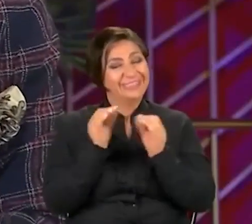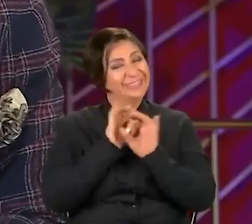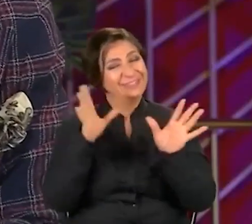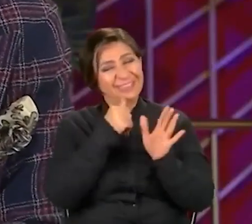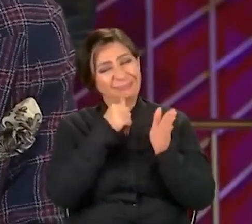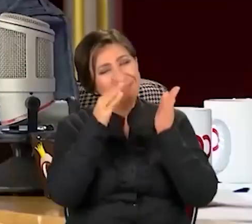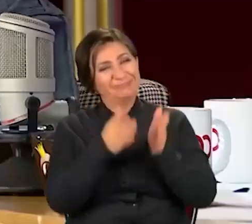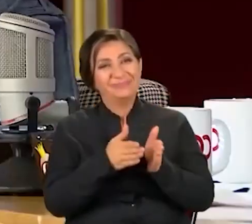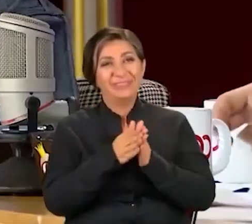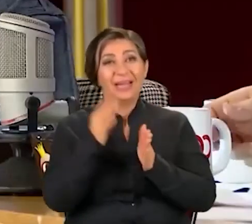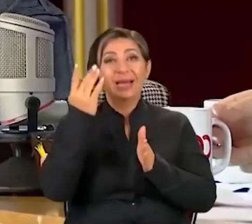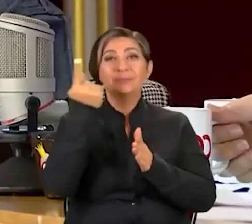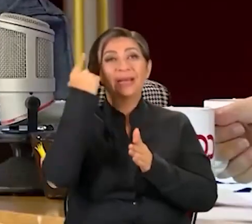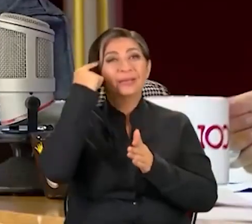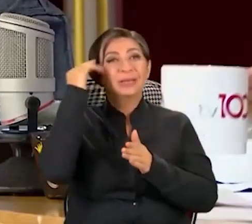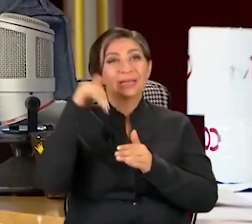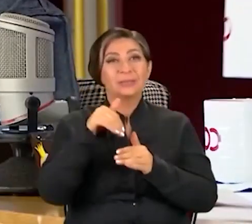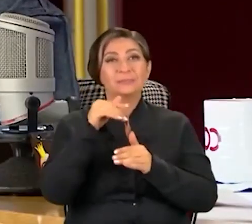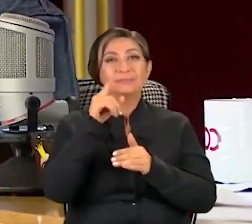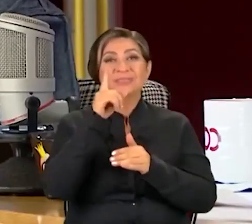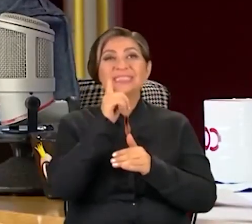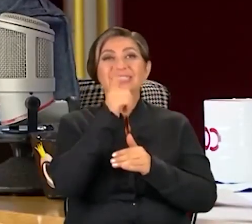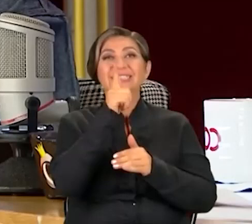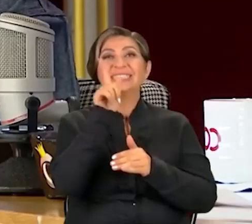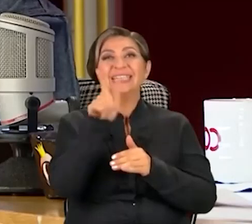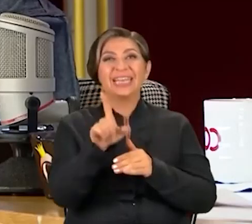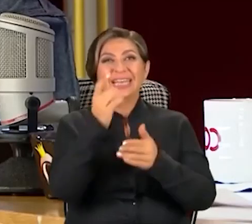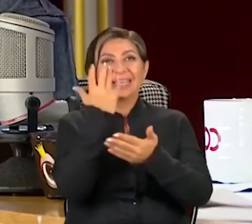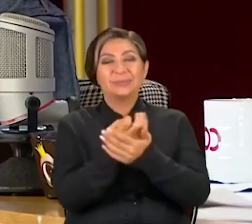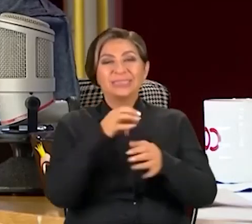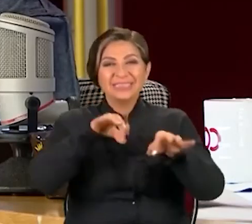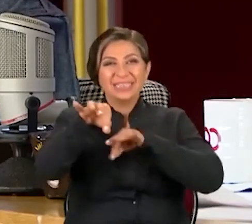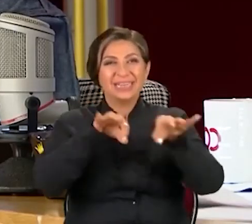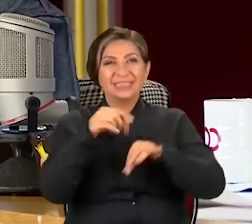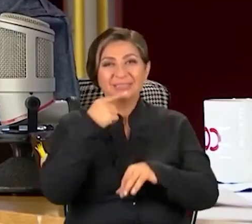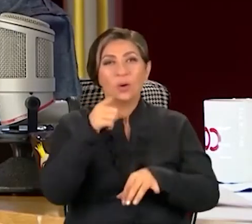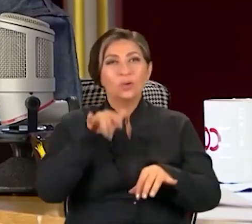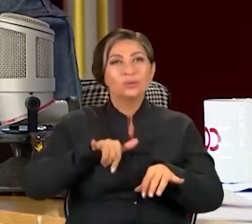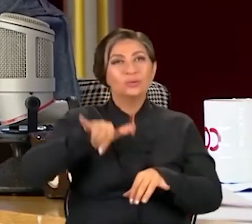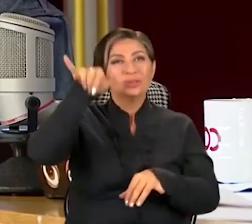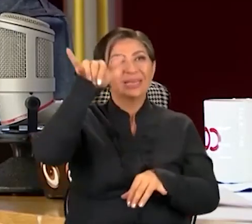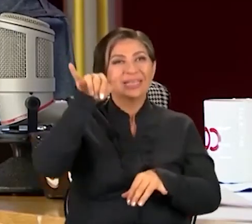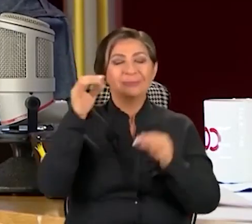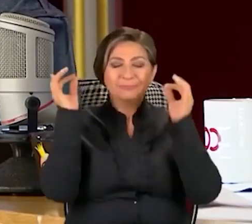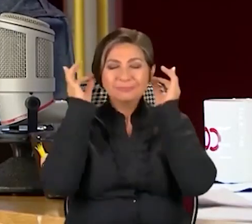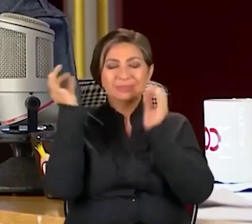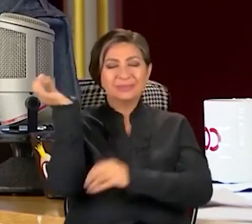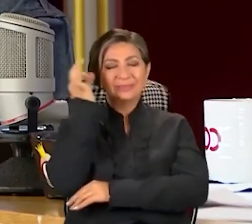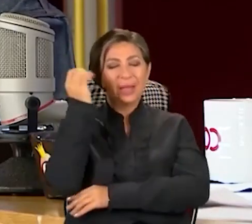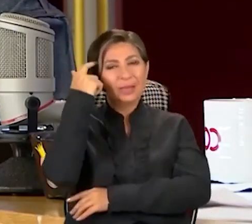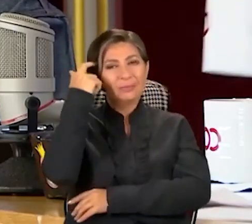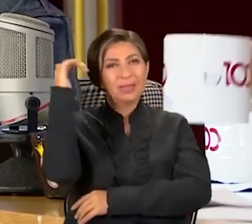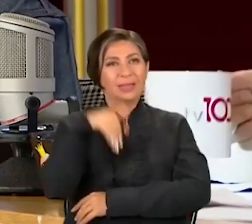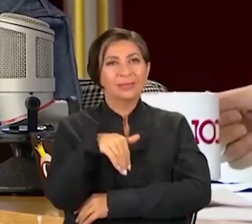Nefis bir adam değil mi? Bir şey aklıma geldi. Bir sesli kitap indirmiştim, satranç diye. Evet, onu uçakta dinlediğim şey